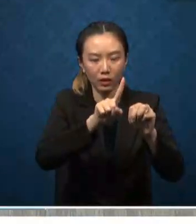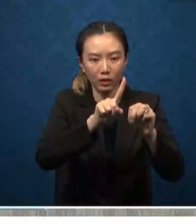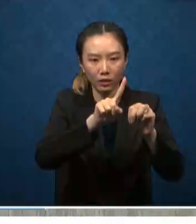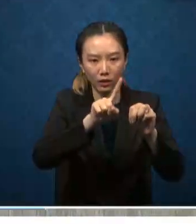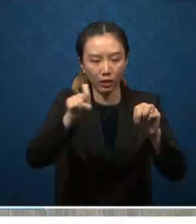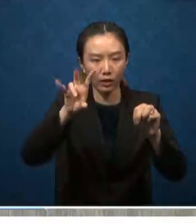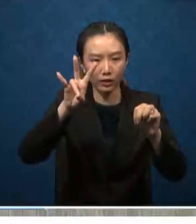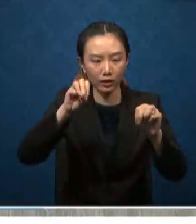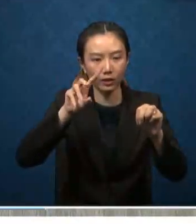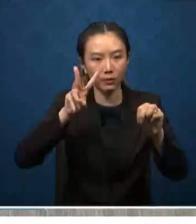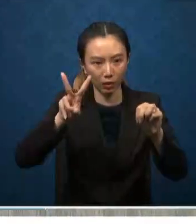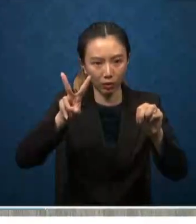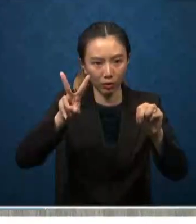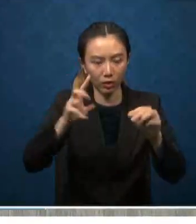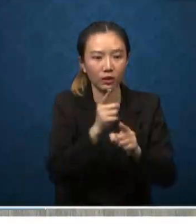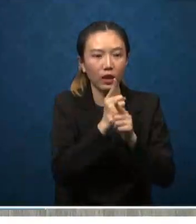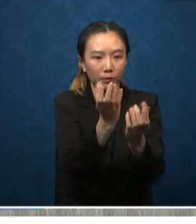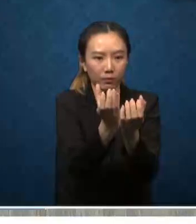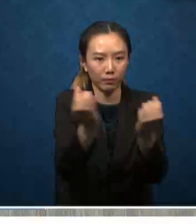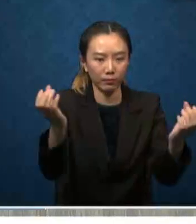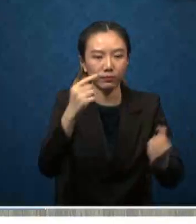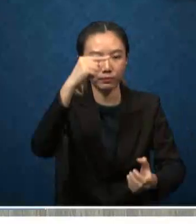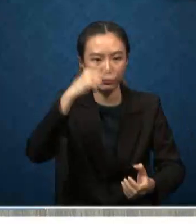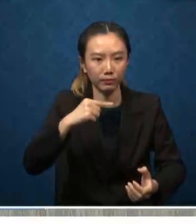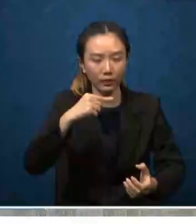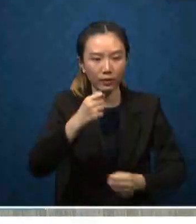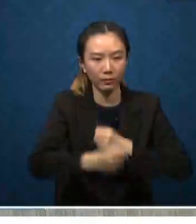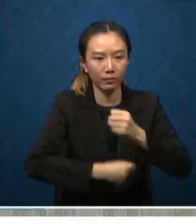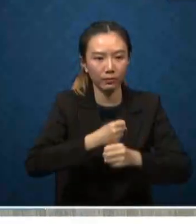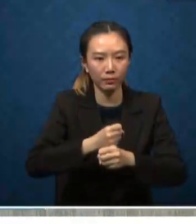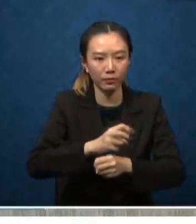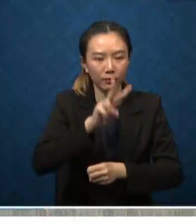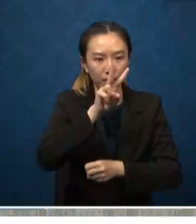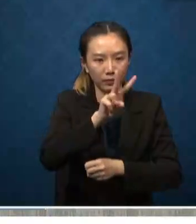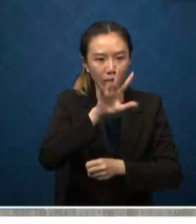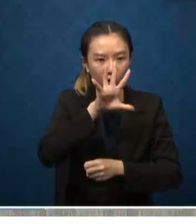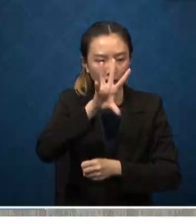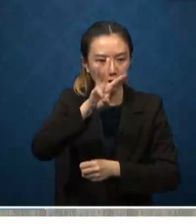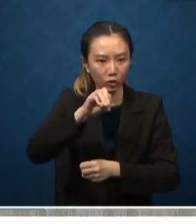172ของรัฐธรรมนูญแห่งราชอาณาจักรไทยพุทธศักราช